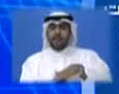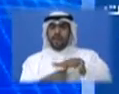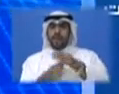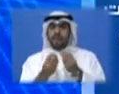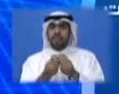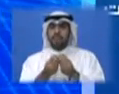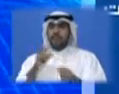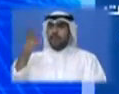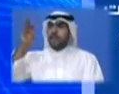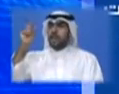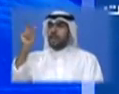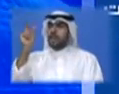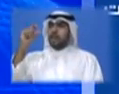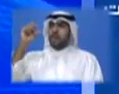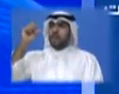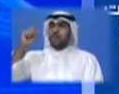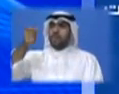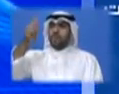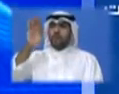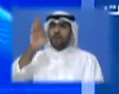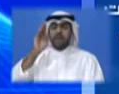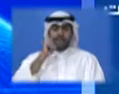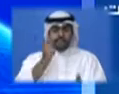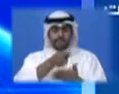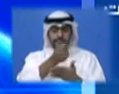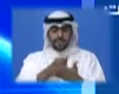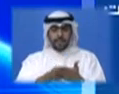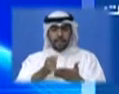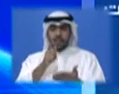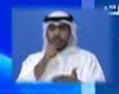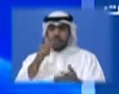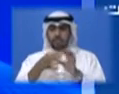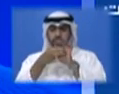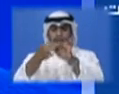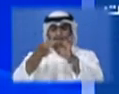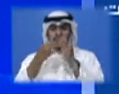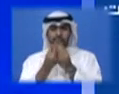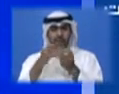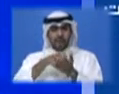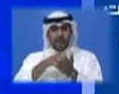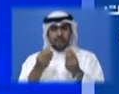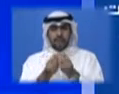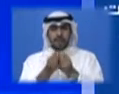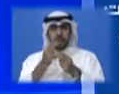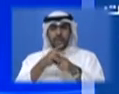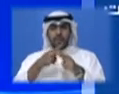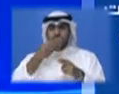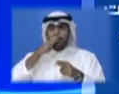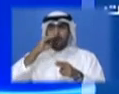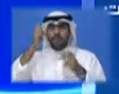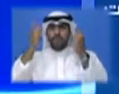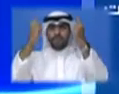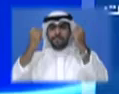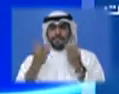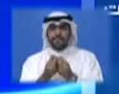جمهورية هندراس. وتأتي الرسالتان في إطار دعم العلاقات الثنائية الطيبة القائمة بين دولة